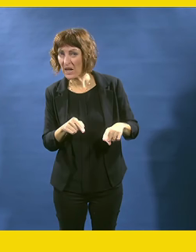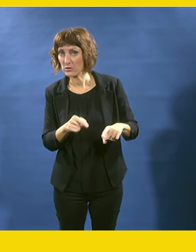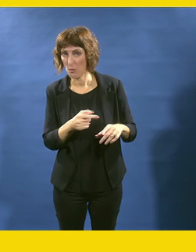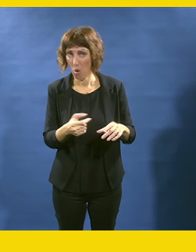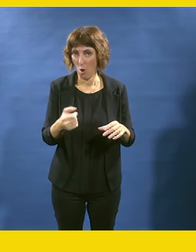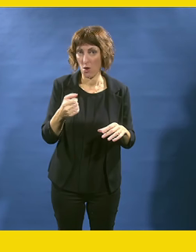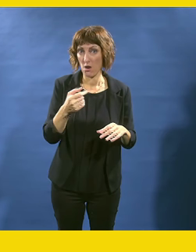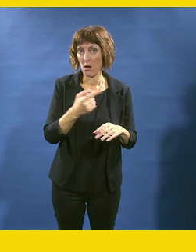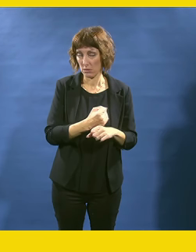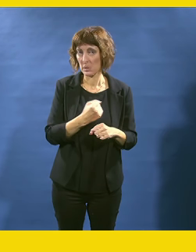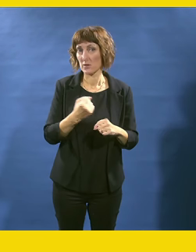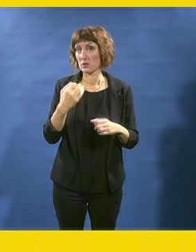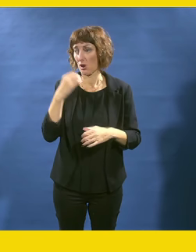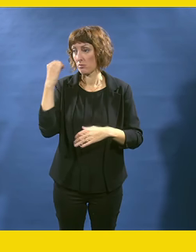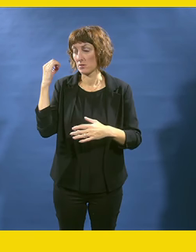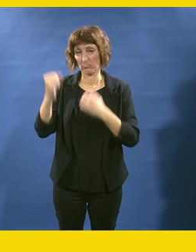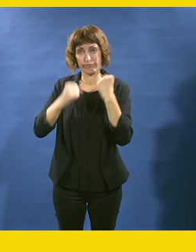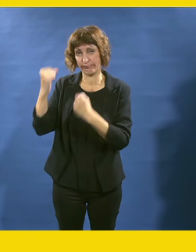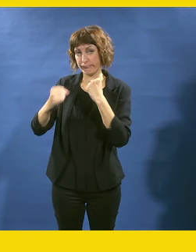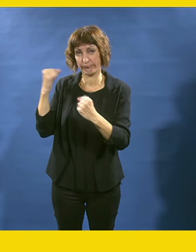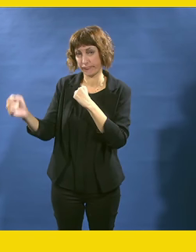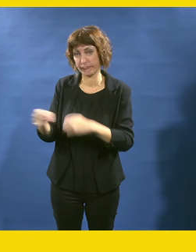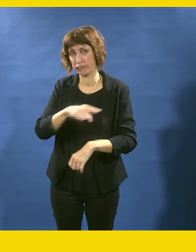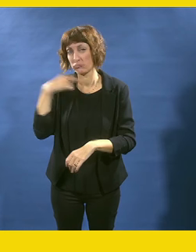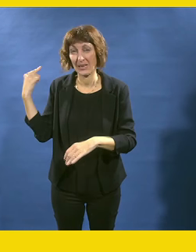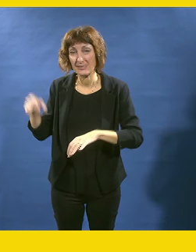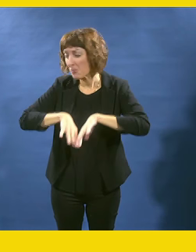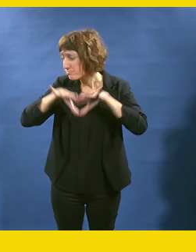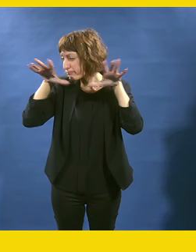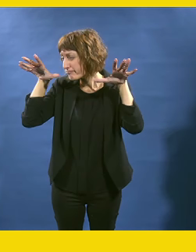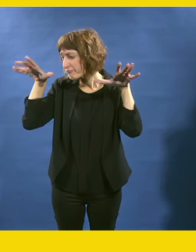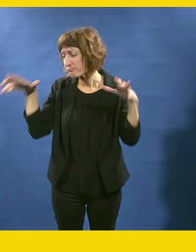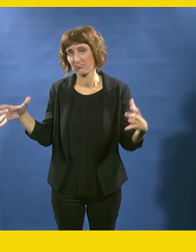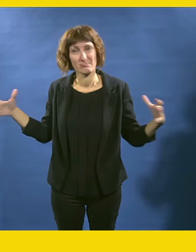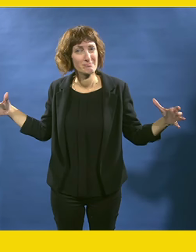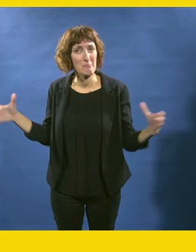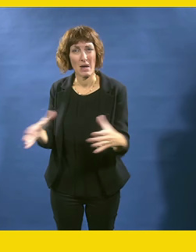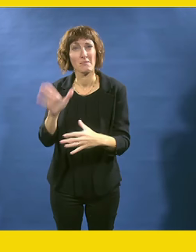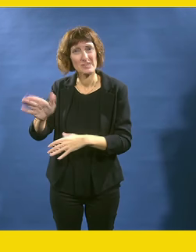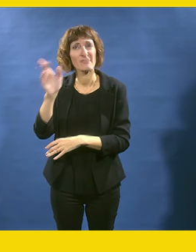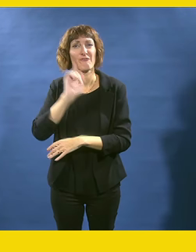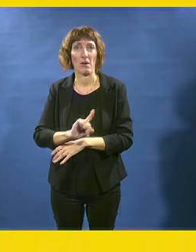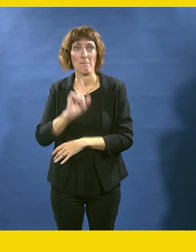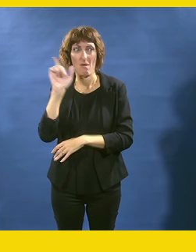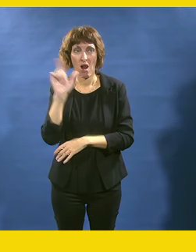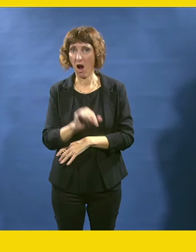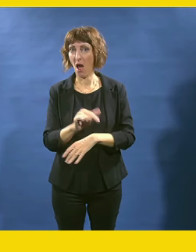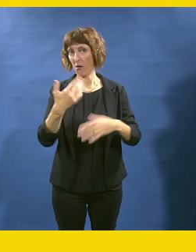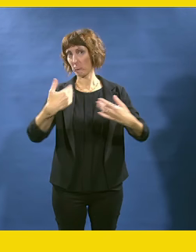der Hazare. Diese Barbareien müssen unverzüglich beendet werden.